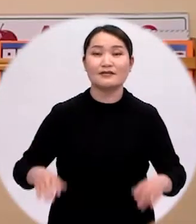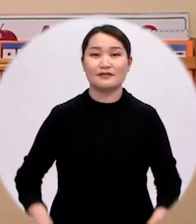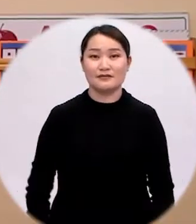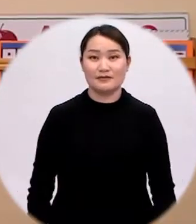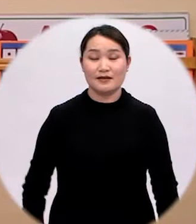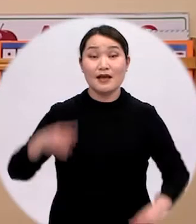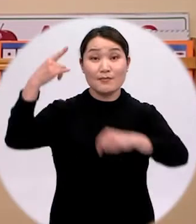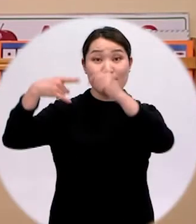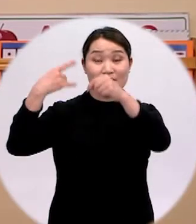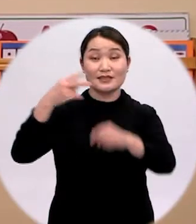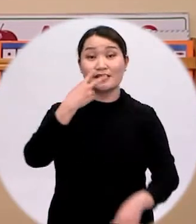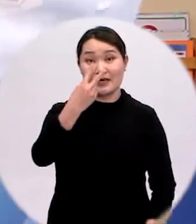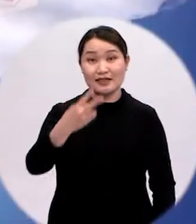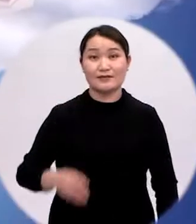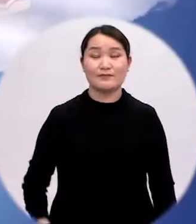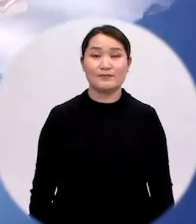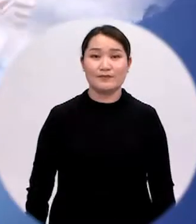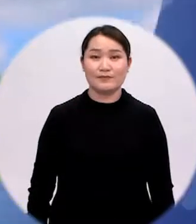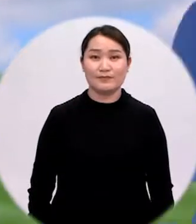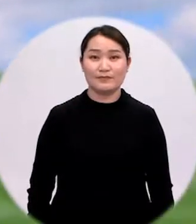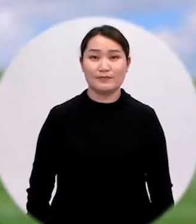За, дараах бичлэгийг үзье.